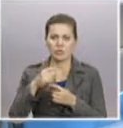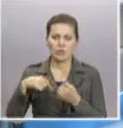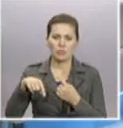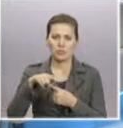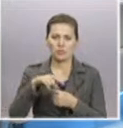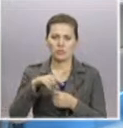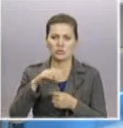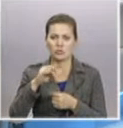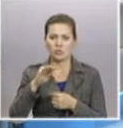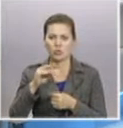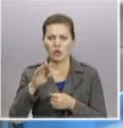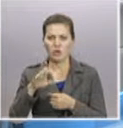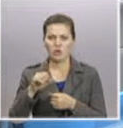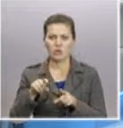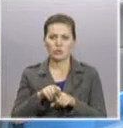дороги, и Жан-Сугурова.